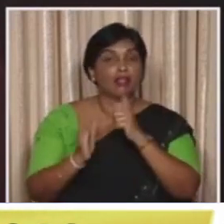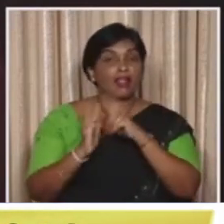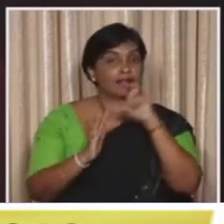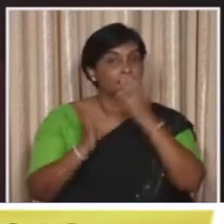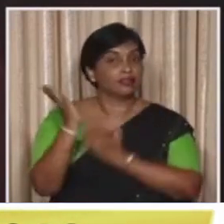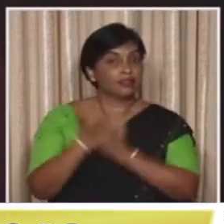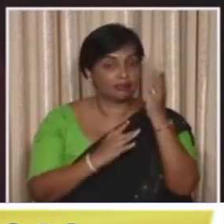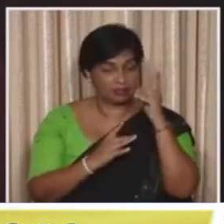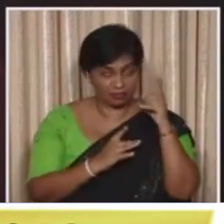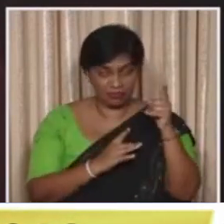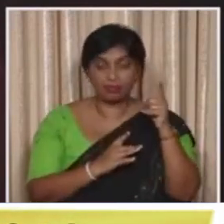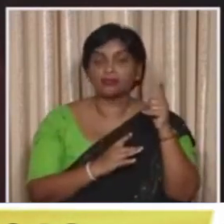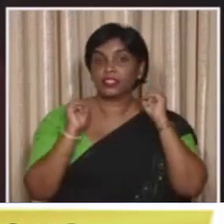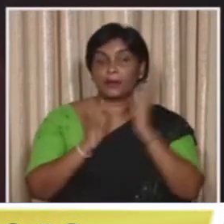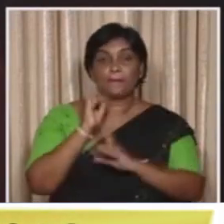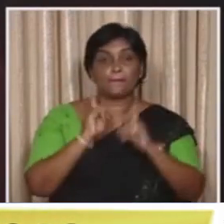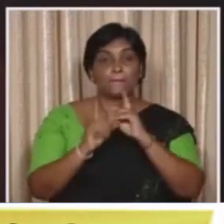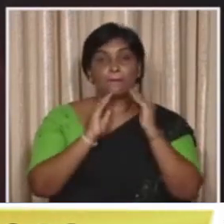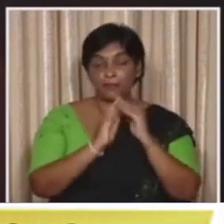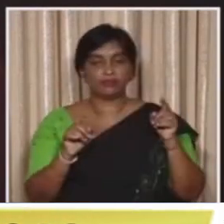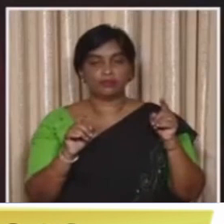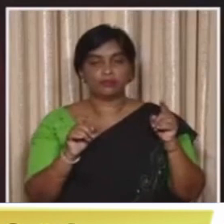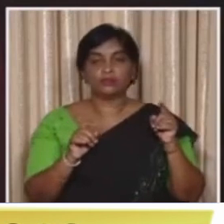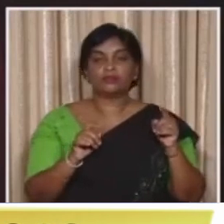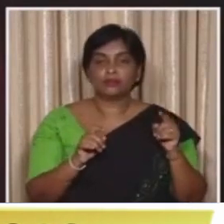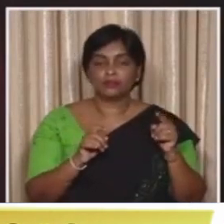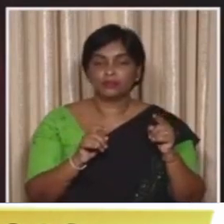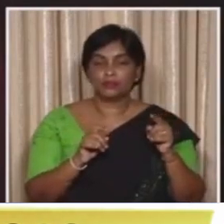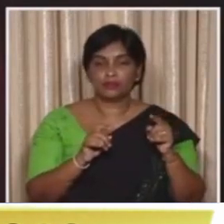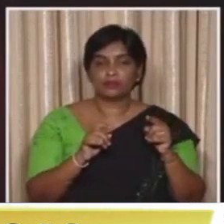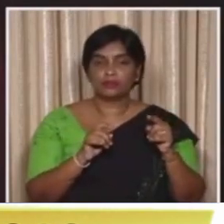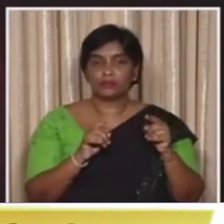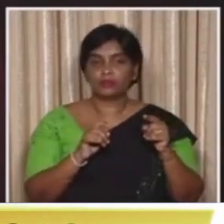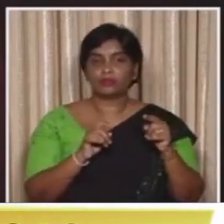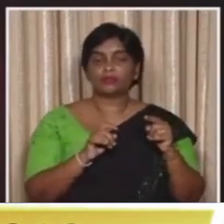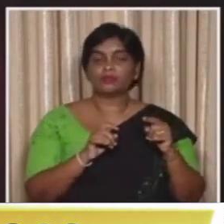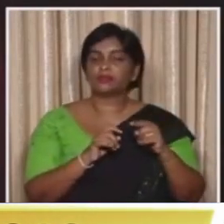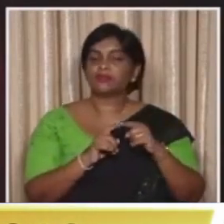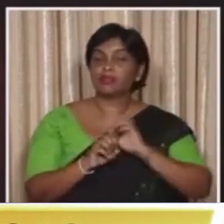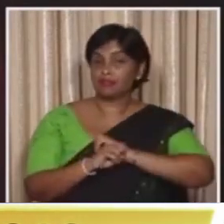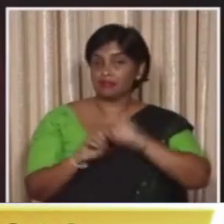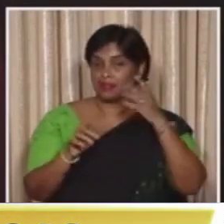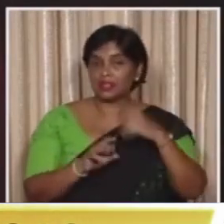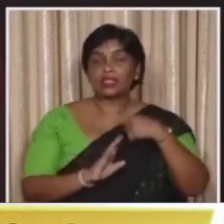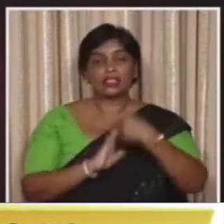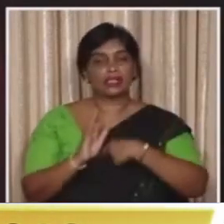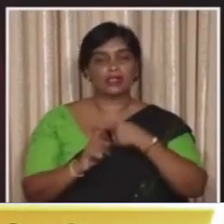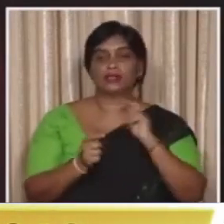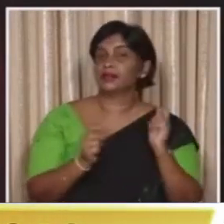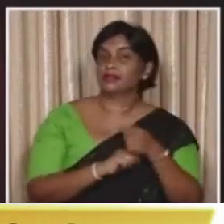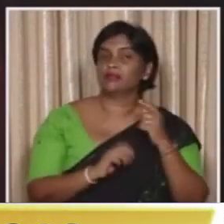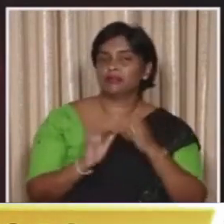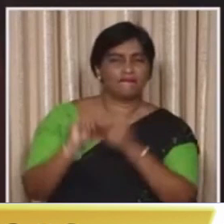ලියනවා ඉන්ටර්නැෂනල් ක්‍රිකට් කවුන්සිල් එකට ක්‍රීඩා අමාත්‍යාංශය ඩ්‍රාෆ්ට් විගණන වාර්තාව එළියට ලීක් කරයි කියලා. ලීක් කරලා ශ්‍රී ලංකා ක්‍රිකට්